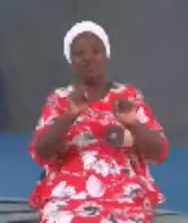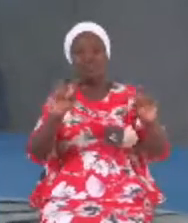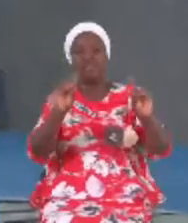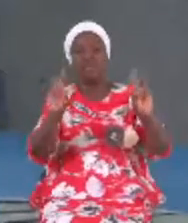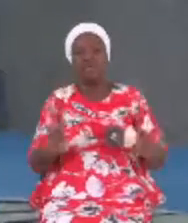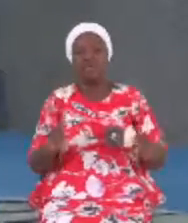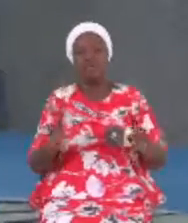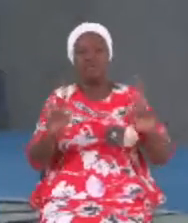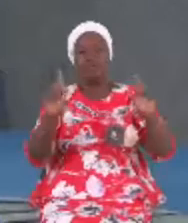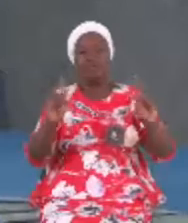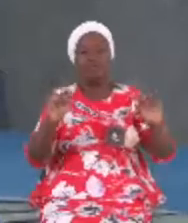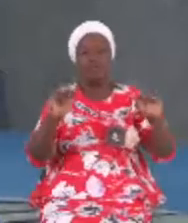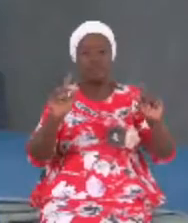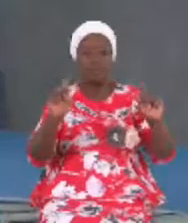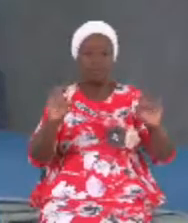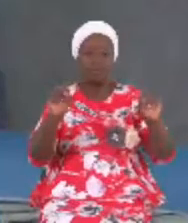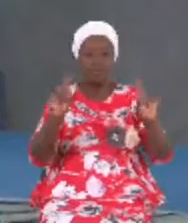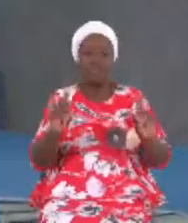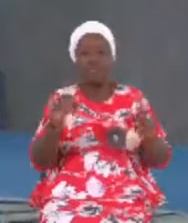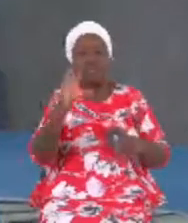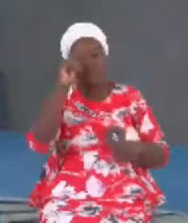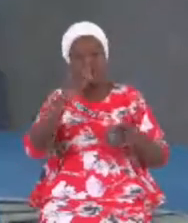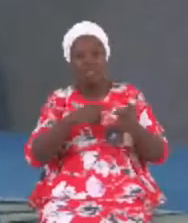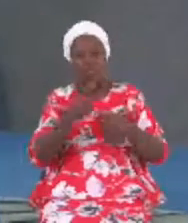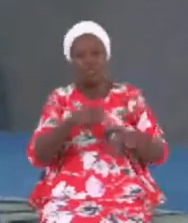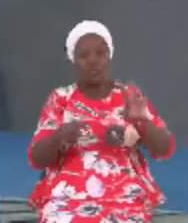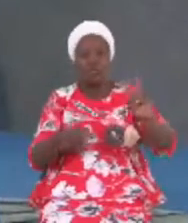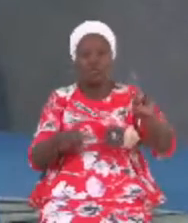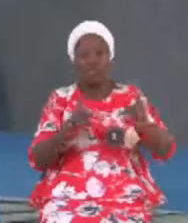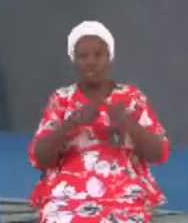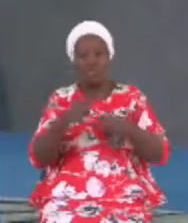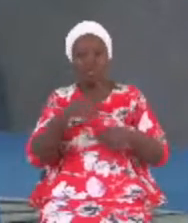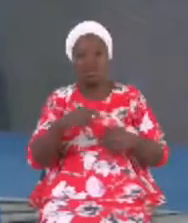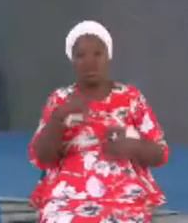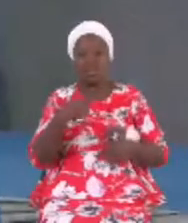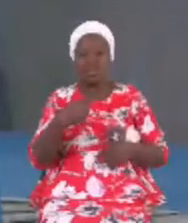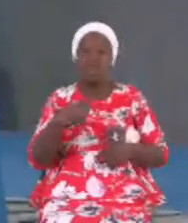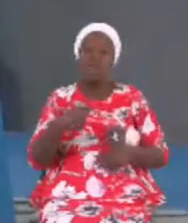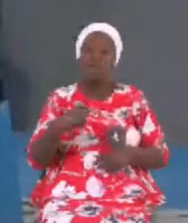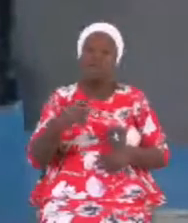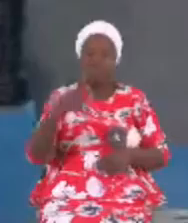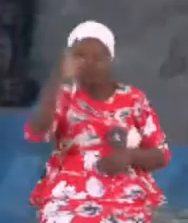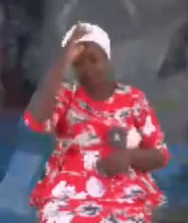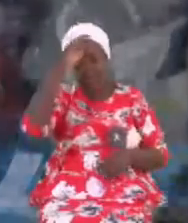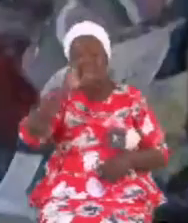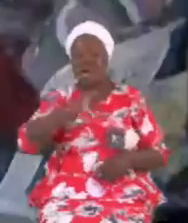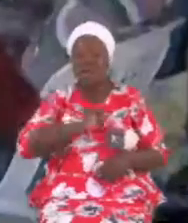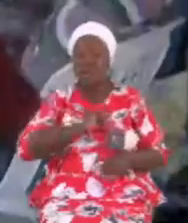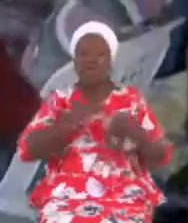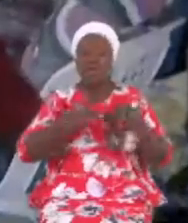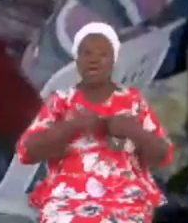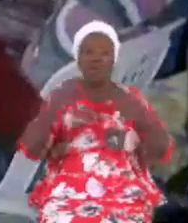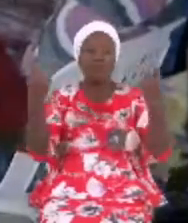21, le fils lui dit, mon père, j'ai péché contre le ciel et contre